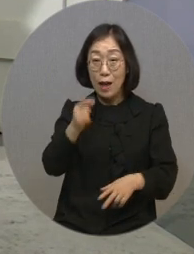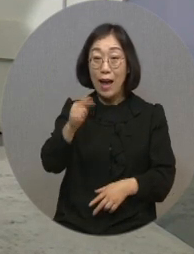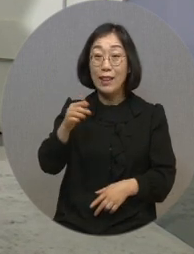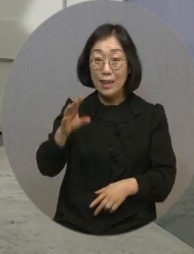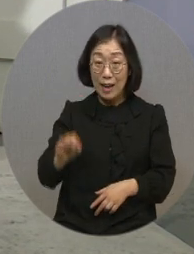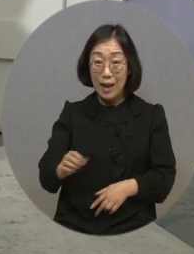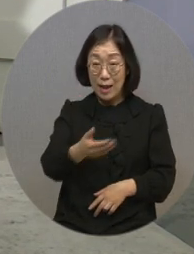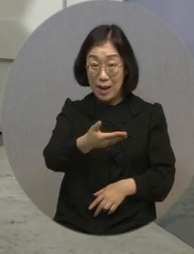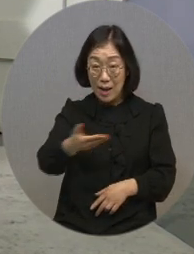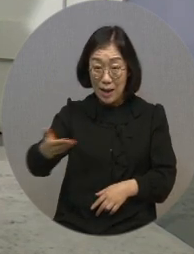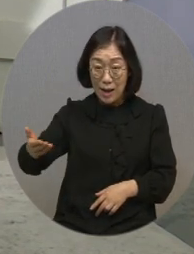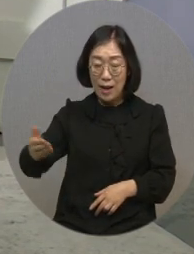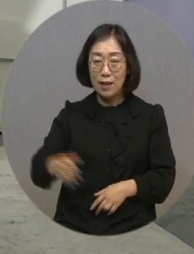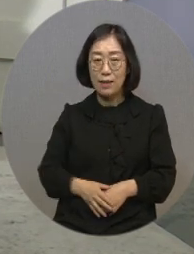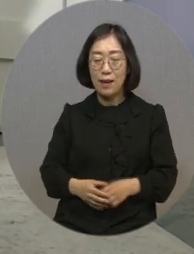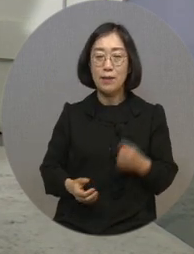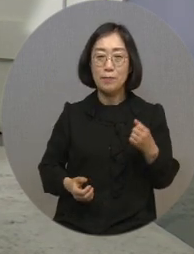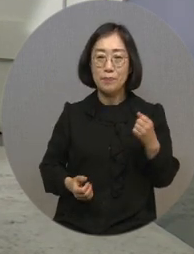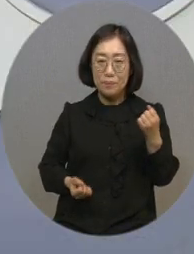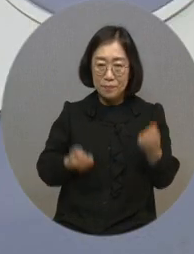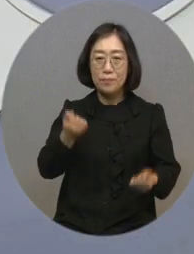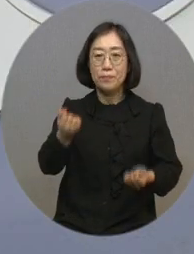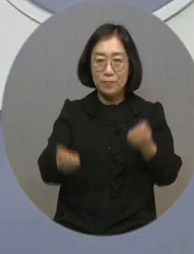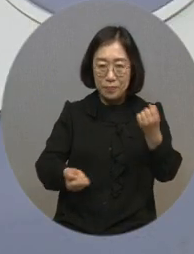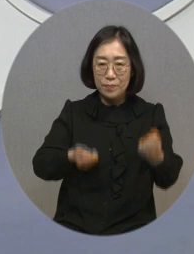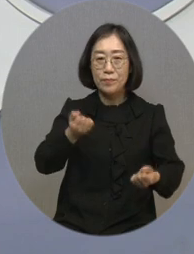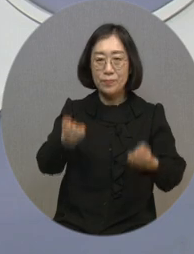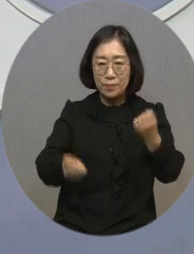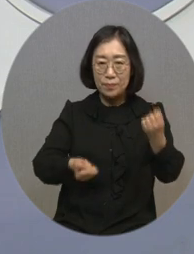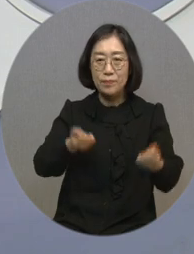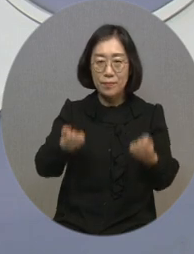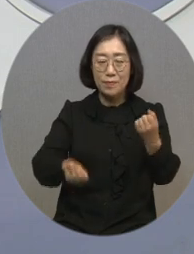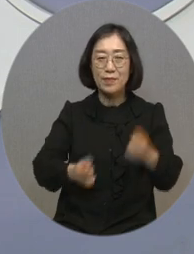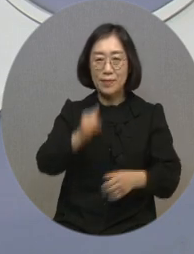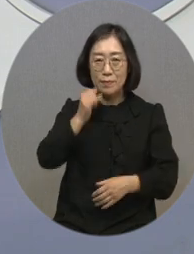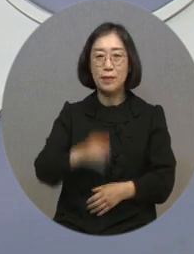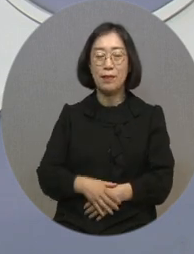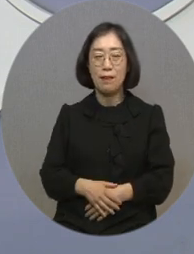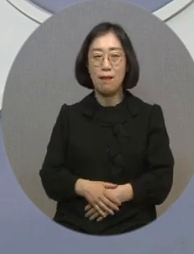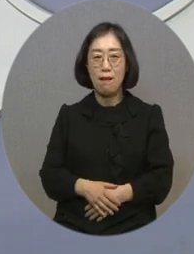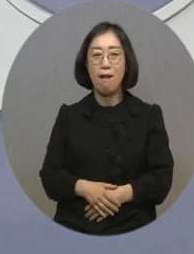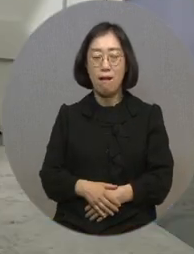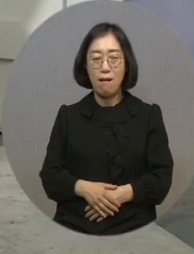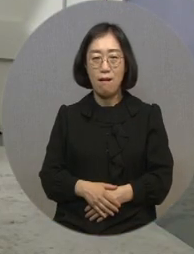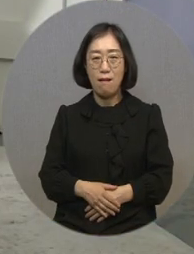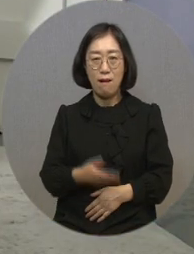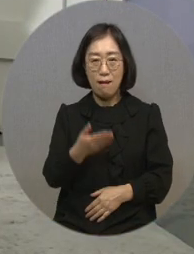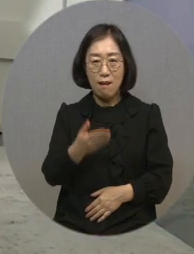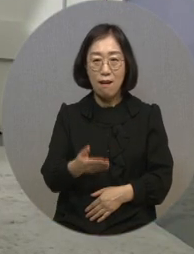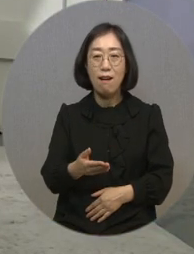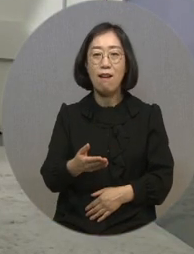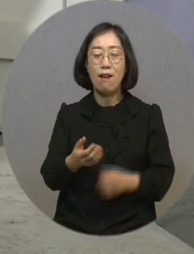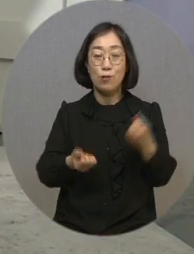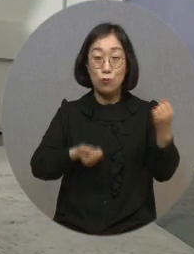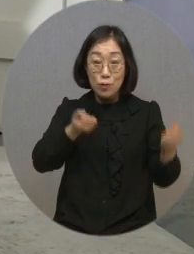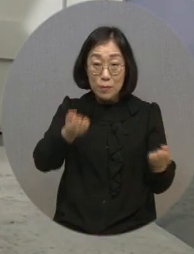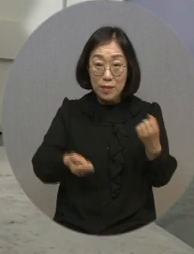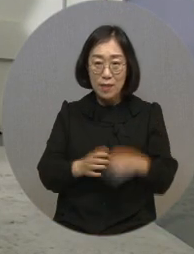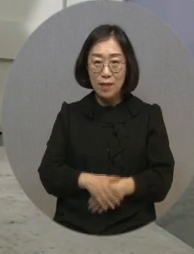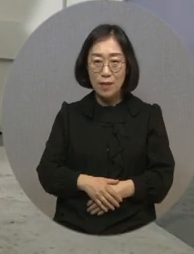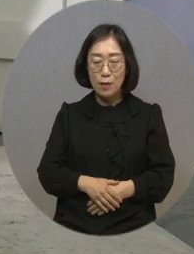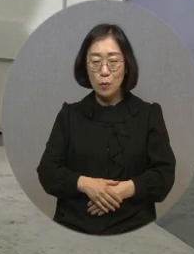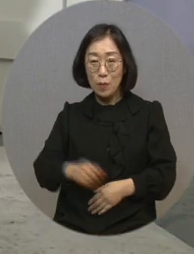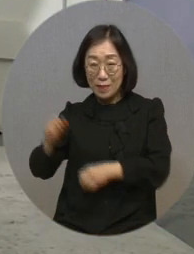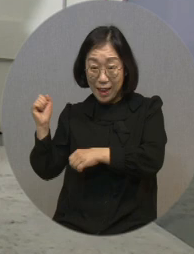좋을 때는 이제 자전거 타면서 이렇게 이제 시간을 보내고 그렇게 하고 있습니다. 그러니까 취미가 사이클하고 또 뭐